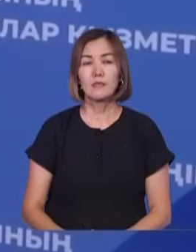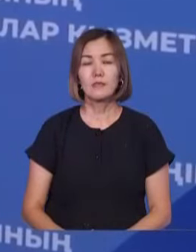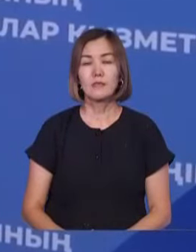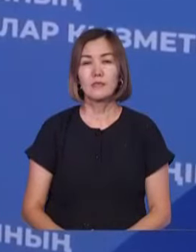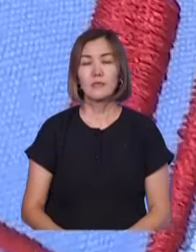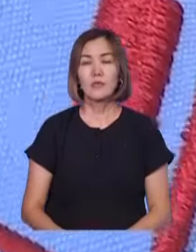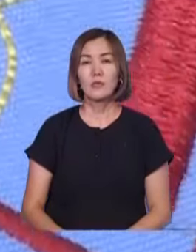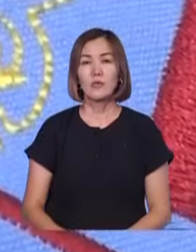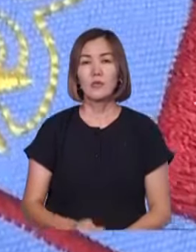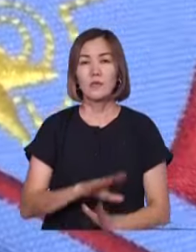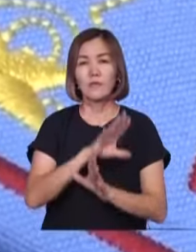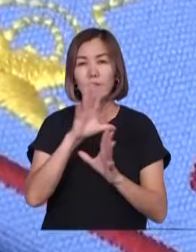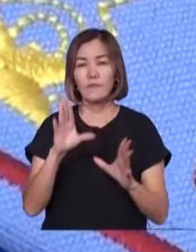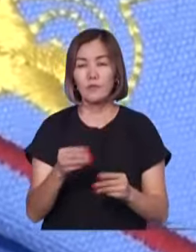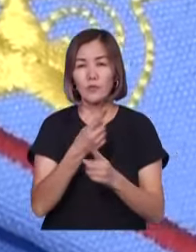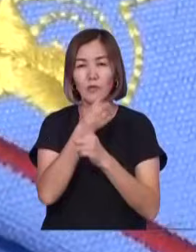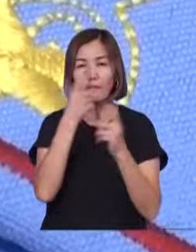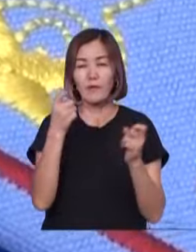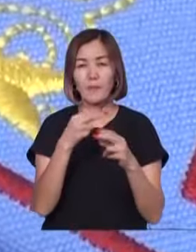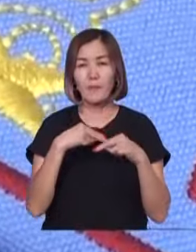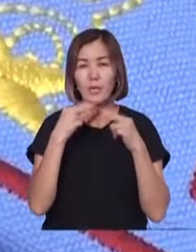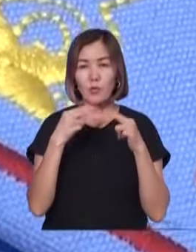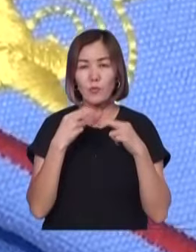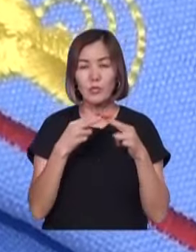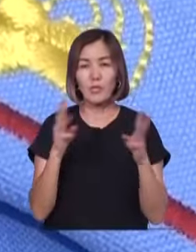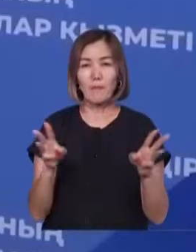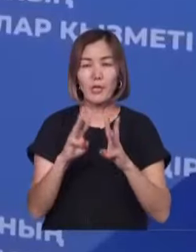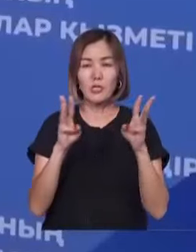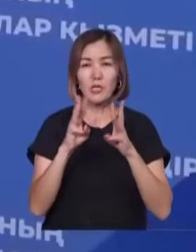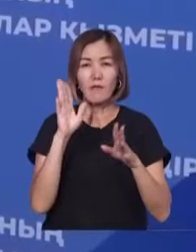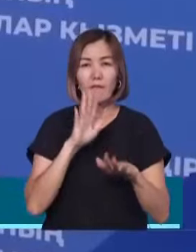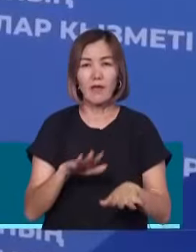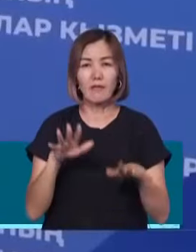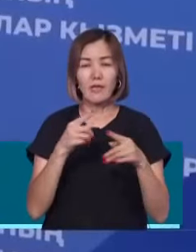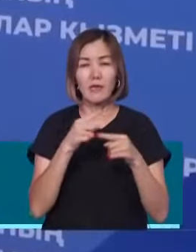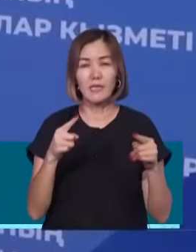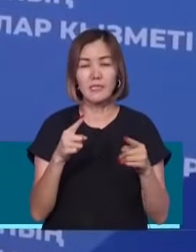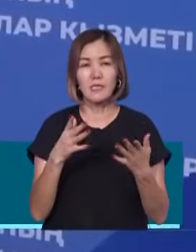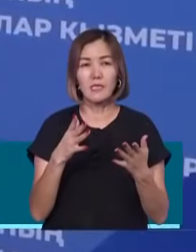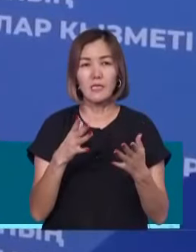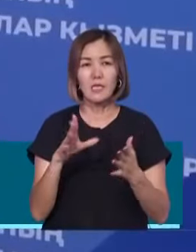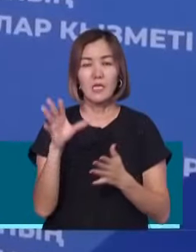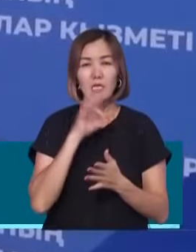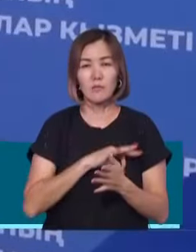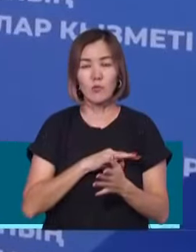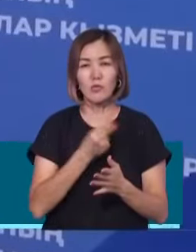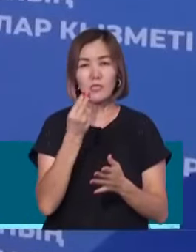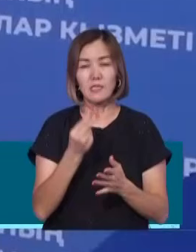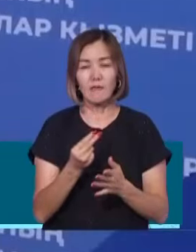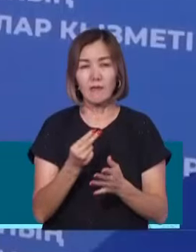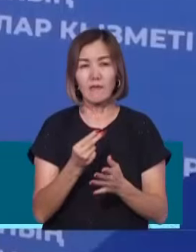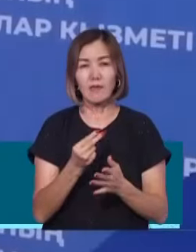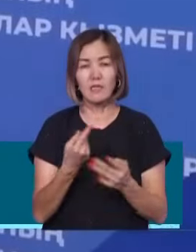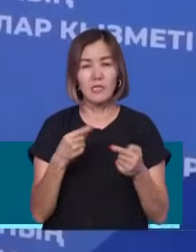качественнее всю информацию по предупреждению пожаров схода Лавин и прочего мы выдам с использованием цифровизации